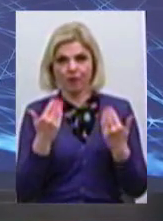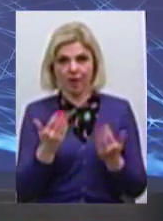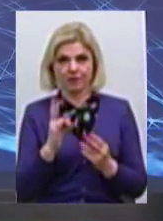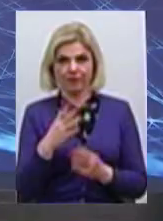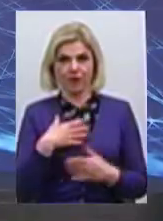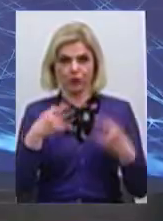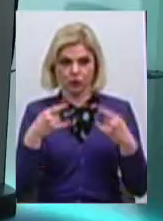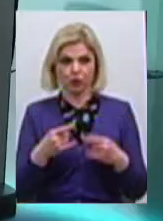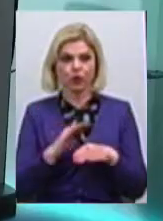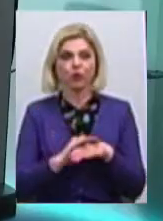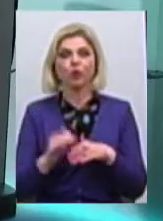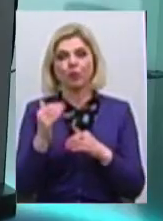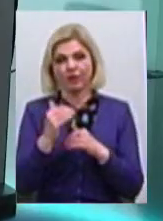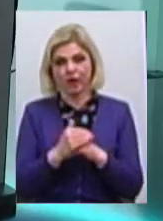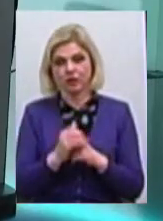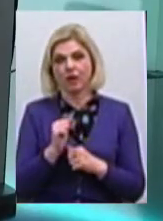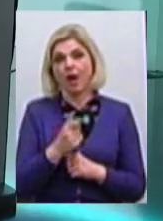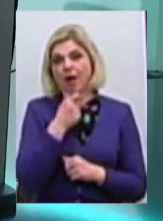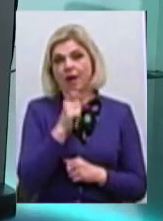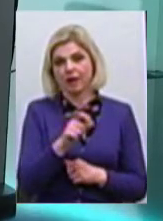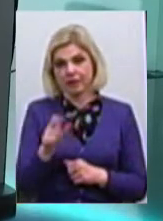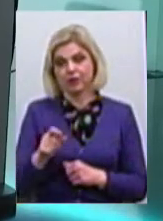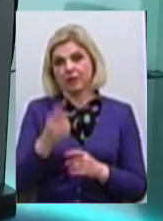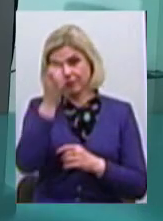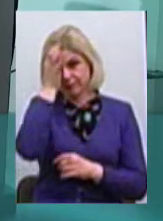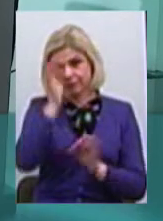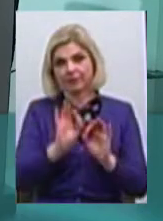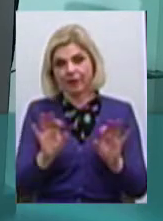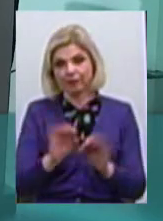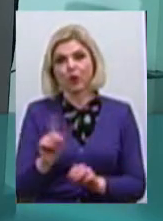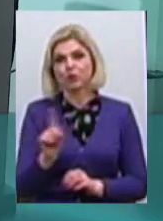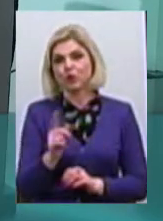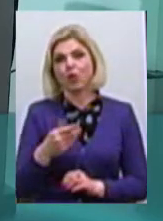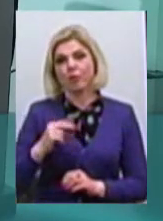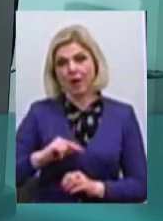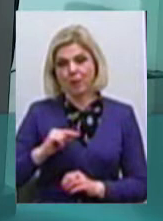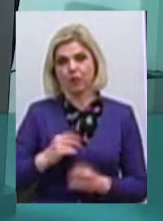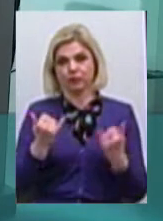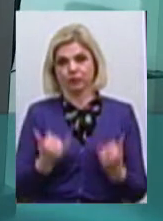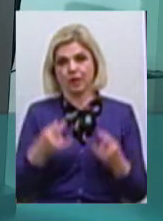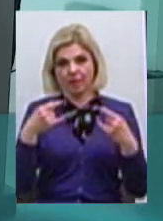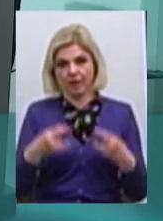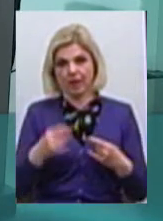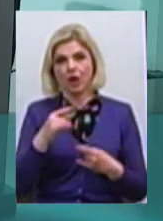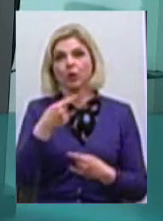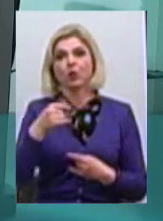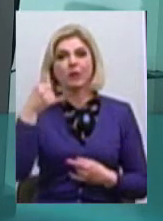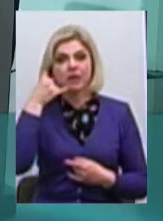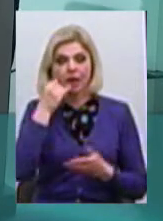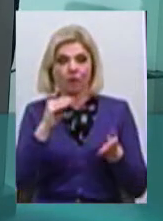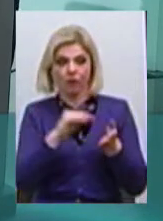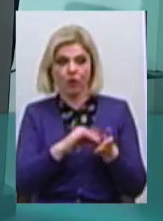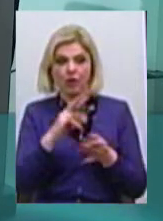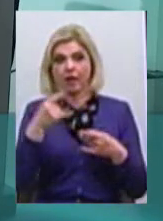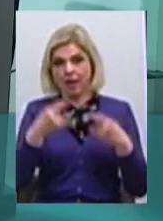вечір. Доброго вечора. А глядачам я нагадую, що ми працюємо в прямому ефірі. Наш контактний телефон 76 92 33. Олексій,